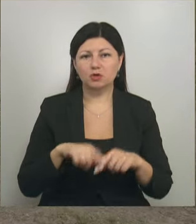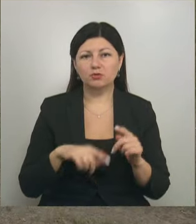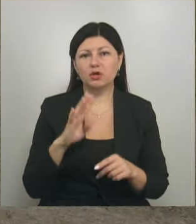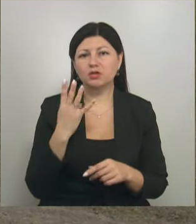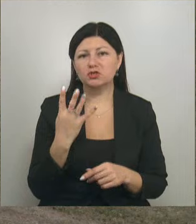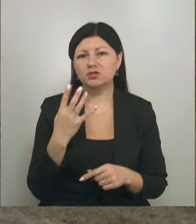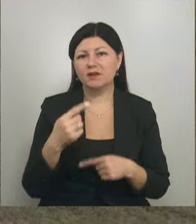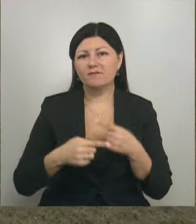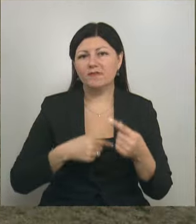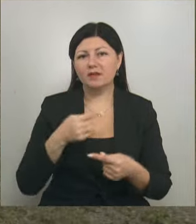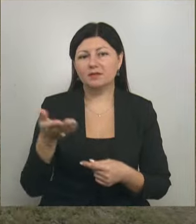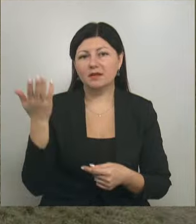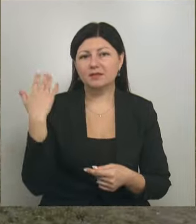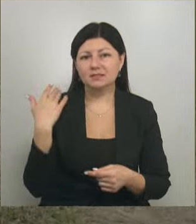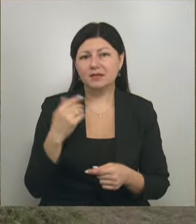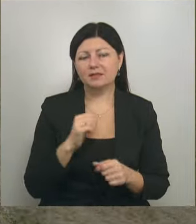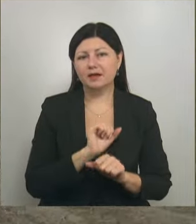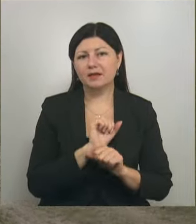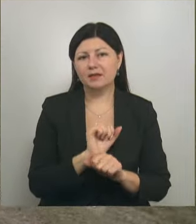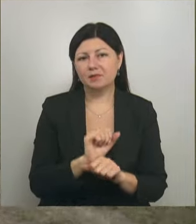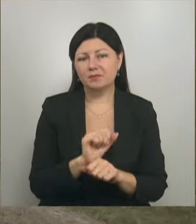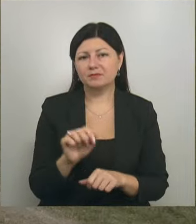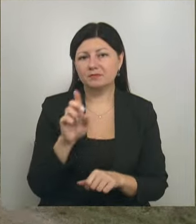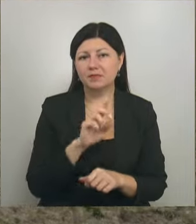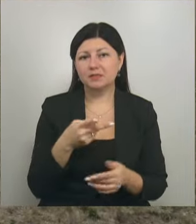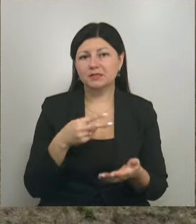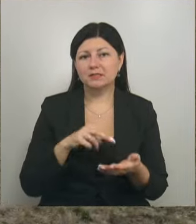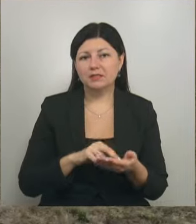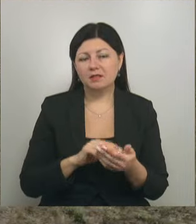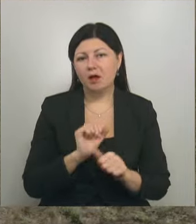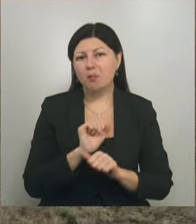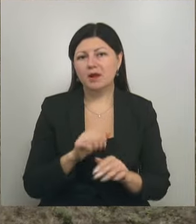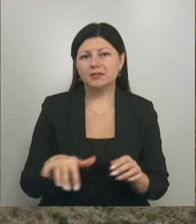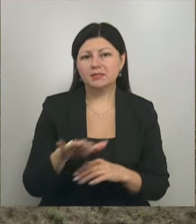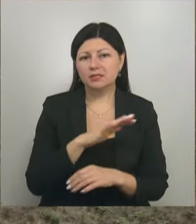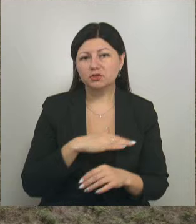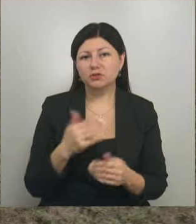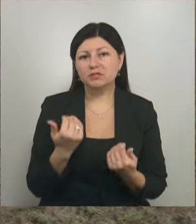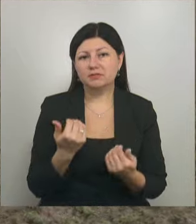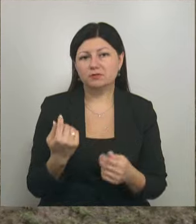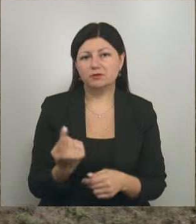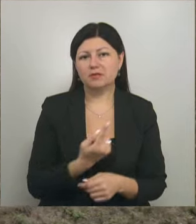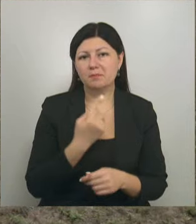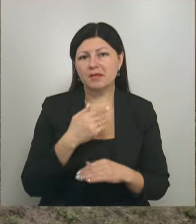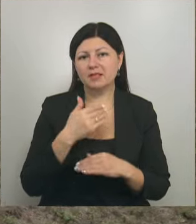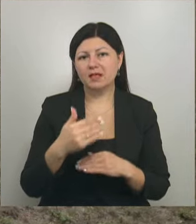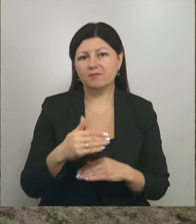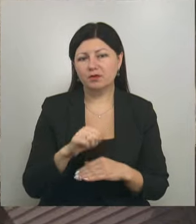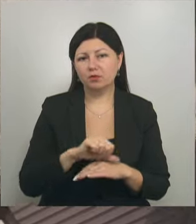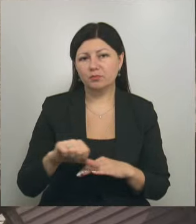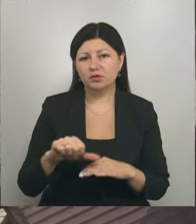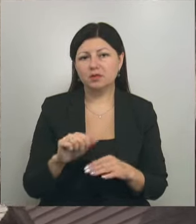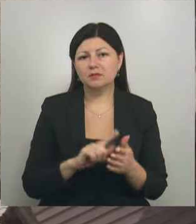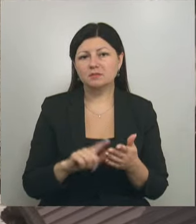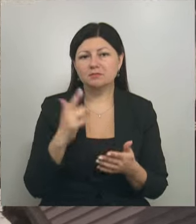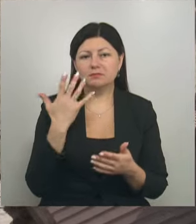назад, когда крепость Белгород стала центром оборонительной черты, сегодня наш край вновь на передовых рубежах. На главной сцене